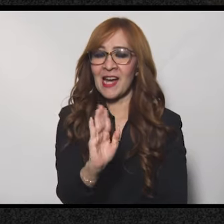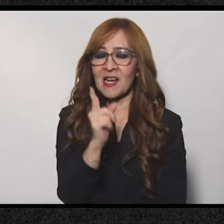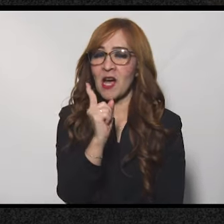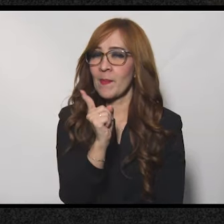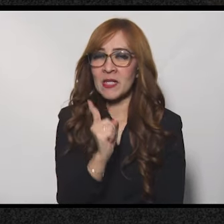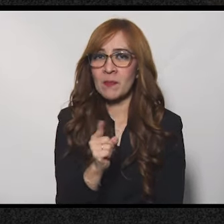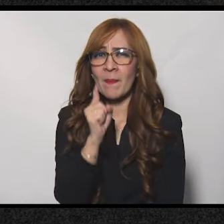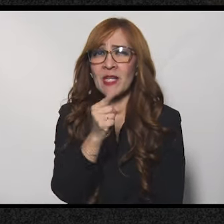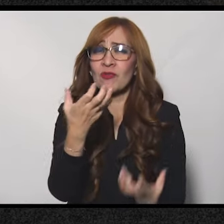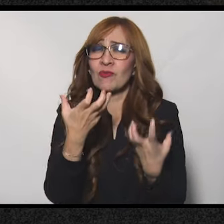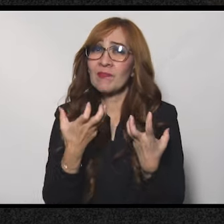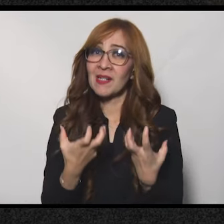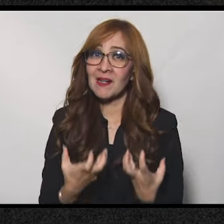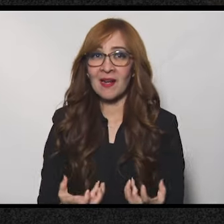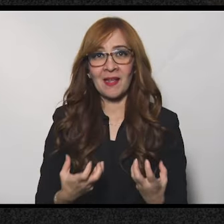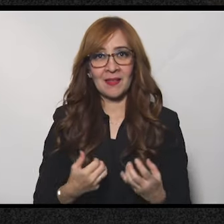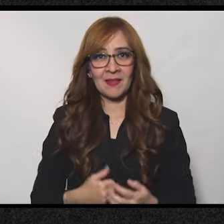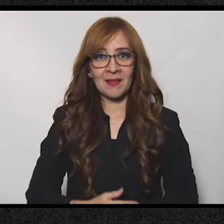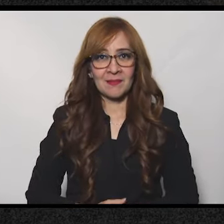karena itu berat.